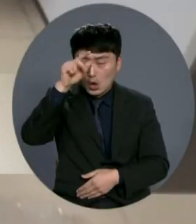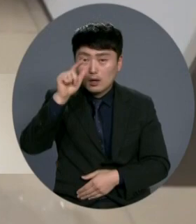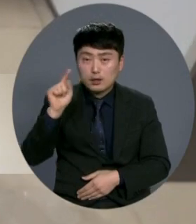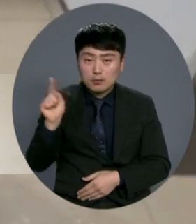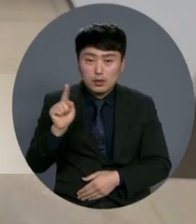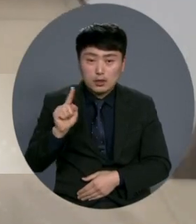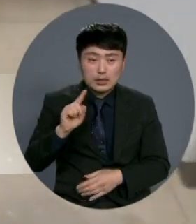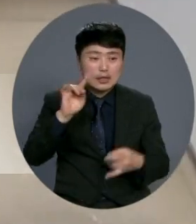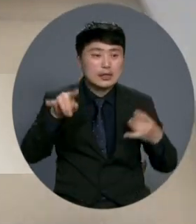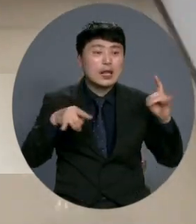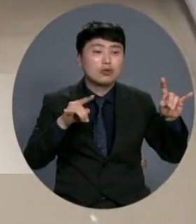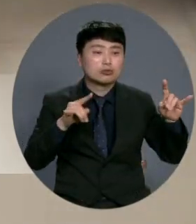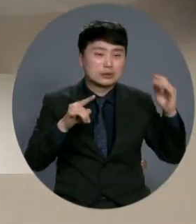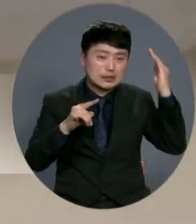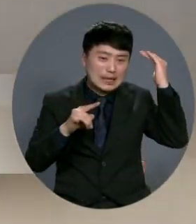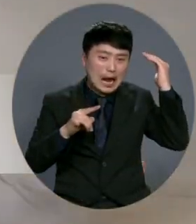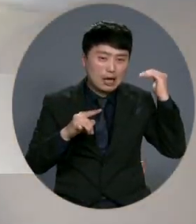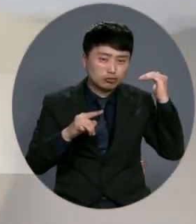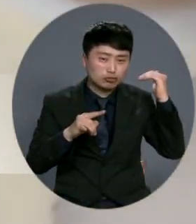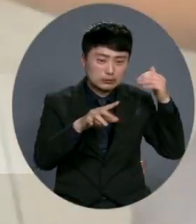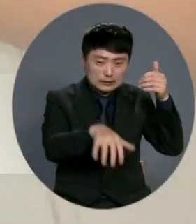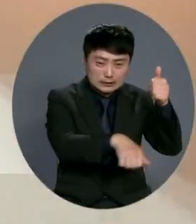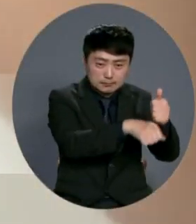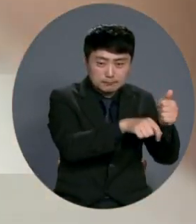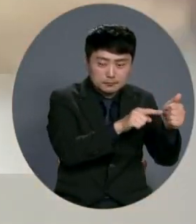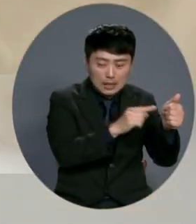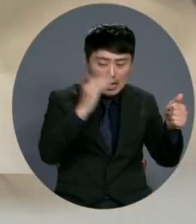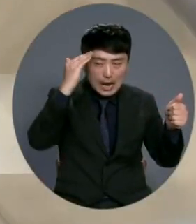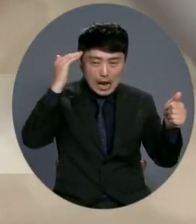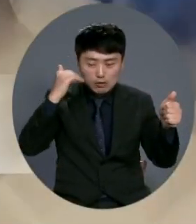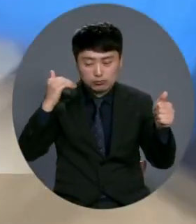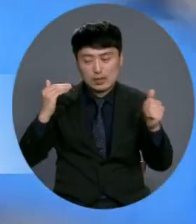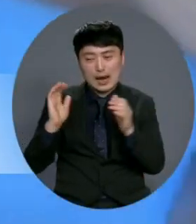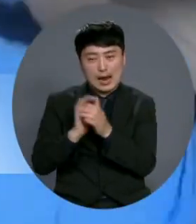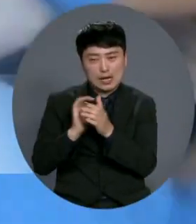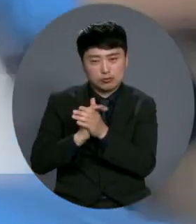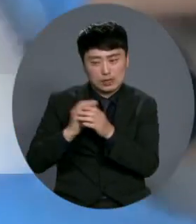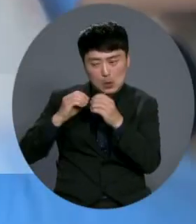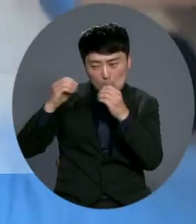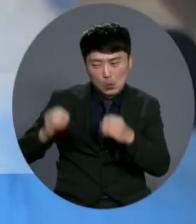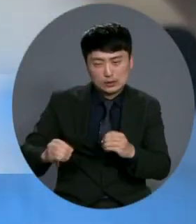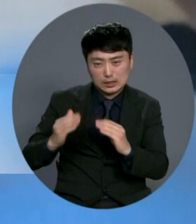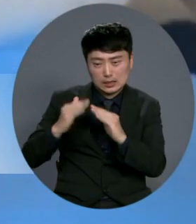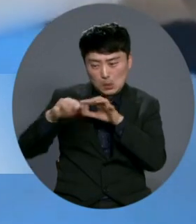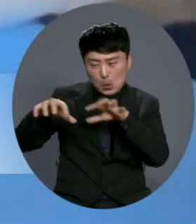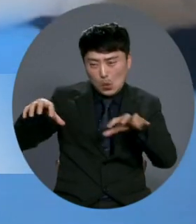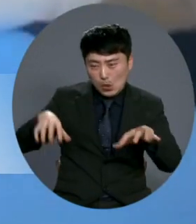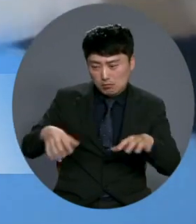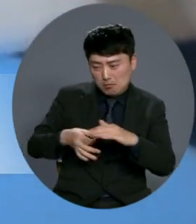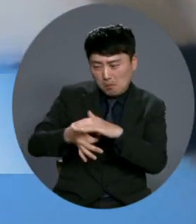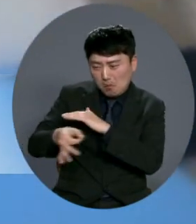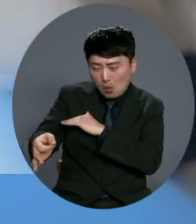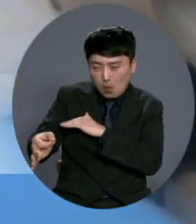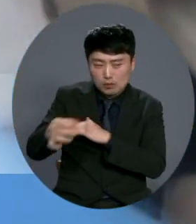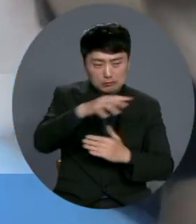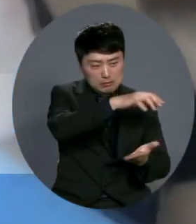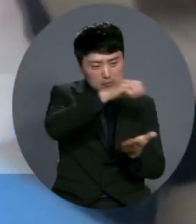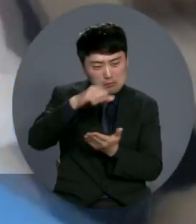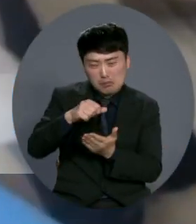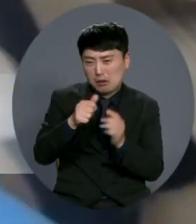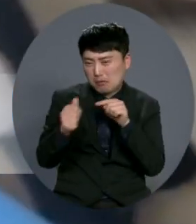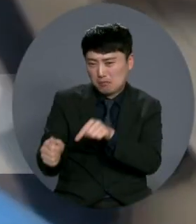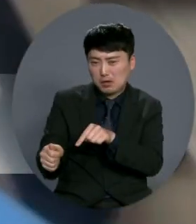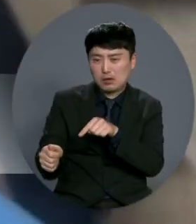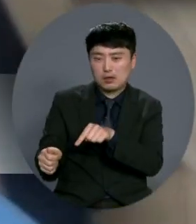따르면 태국에 있던 한국인 총책은 한국에 있는 학교 동창, 동네 친구들에게 돈을 주겠다며 마약 운반을